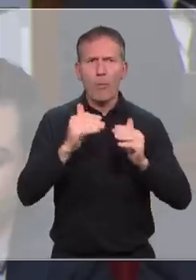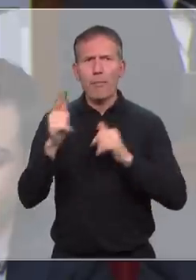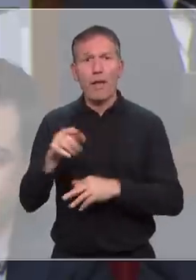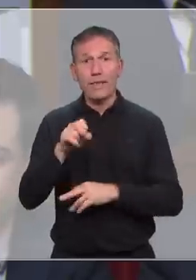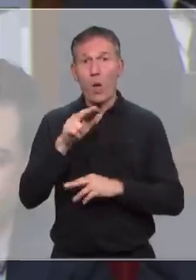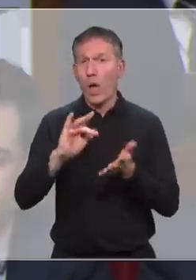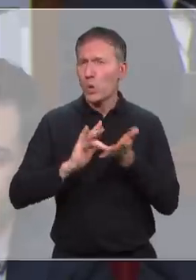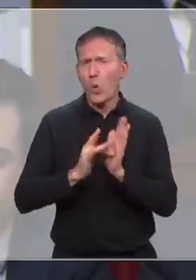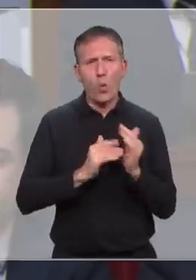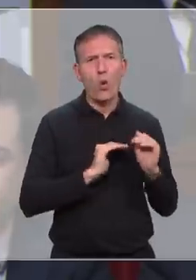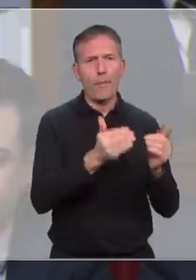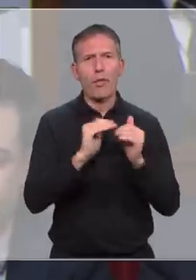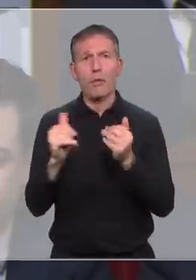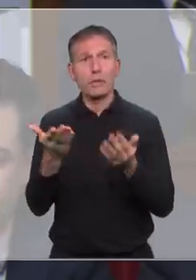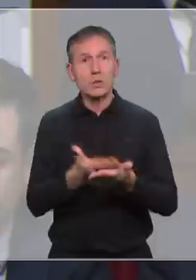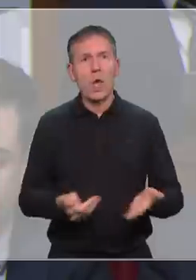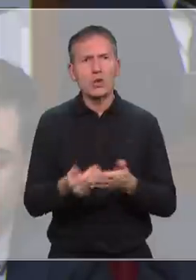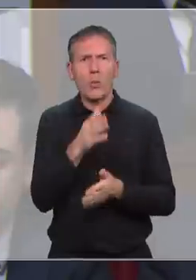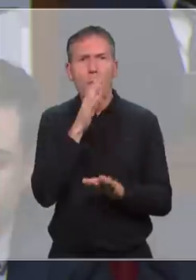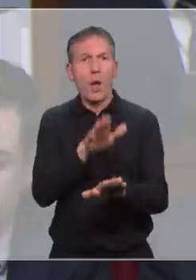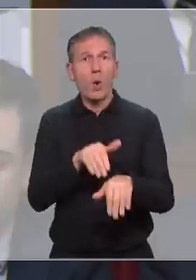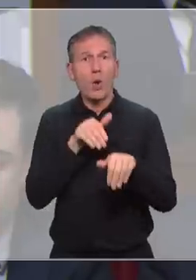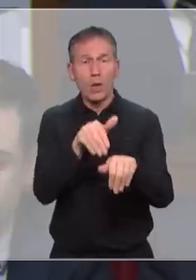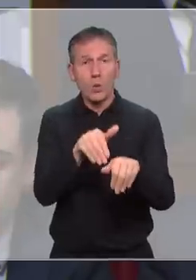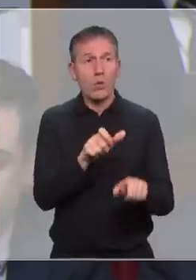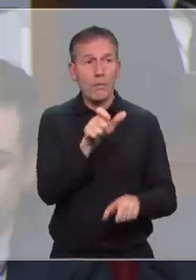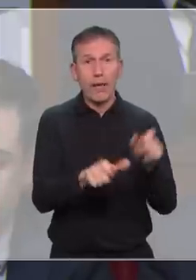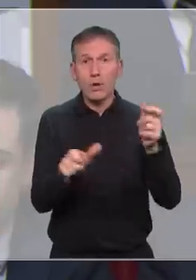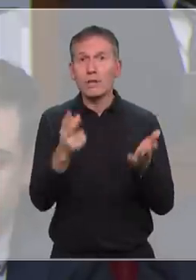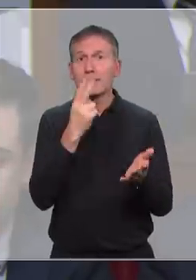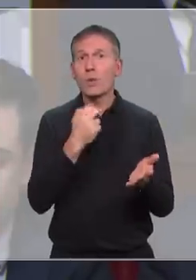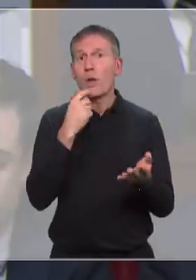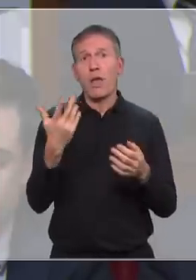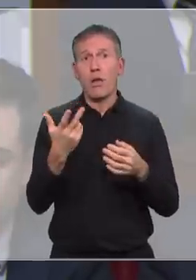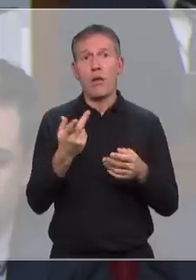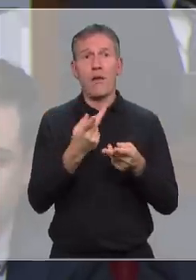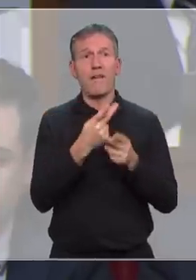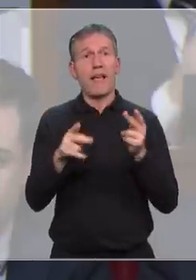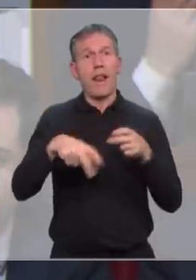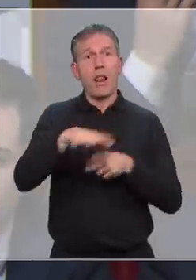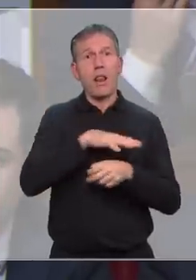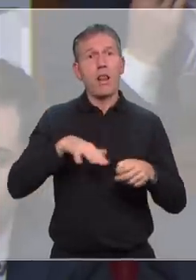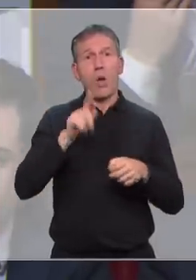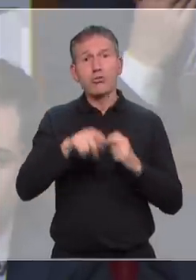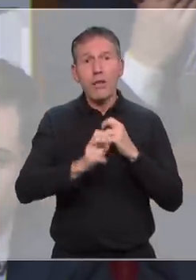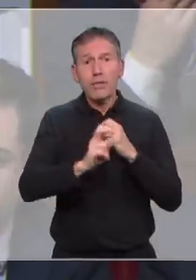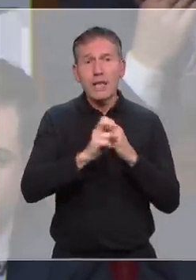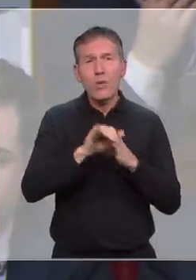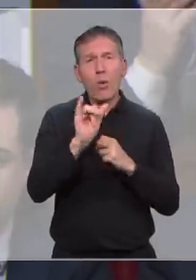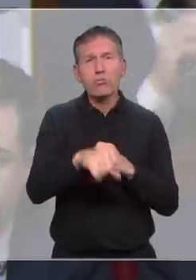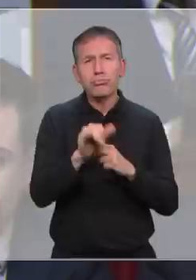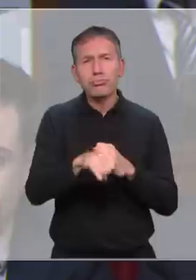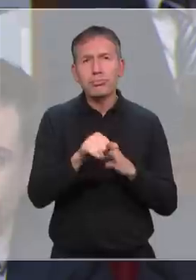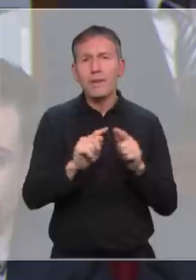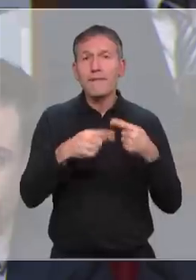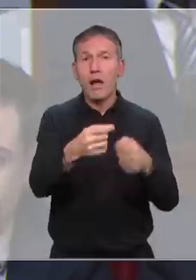Tout augmente, cette situation n'est plus tenable. Entre nos concitoyens de la France urbaine qui sont obligés d'utiliser des transports en commun dégradés